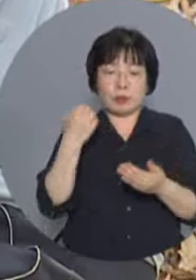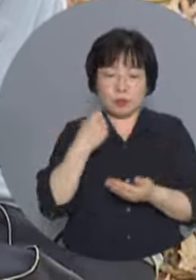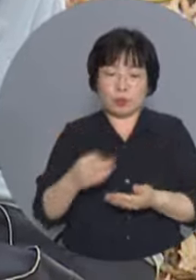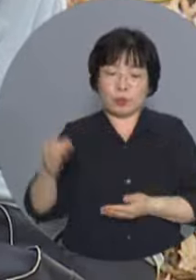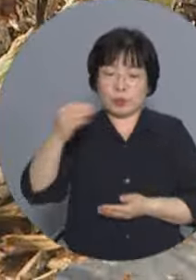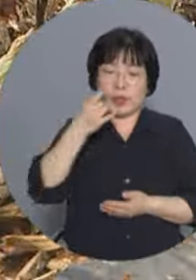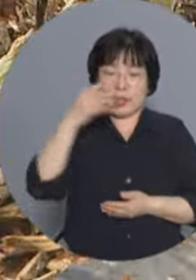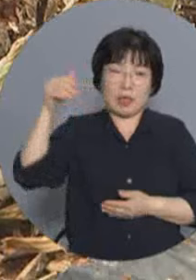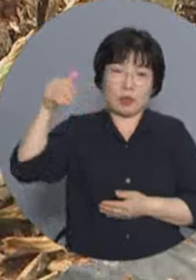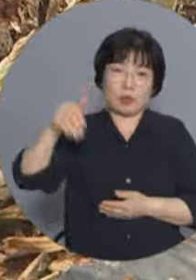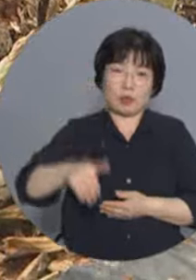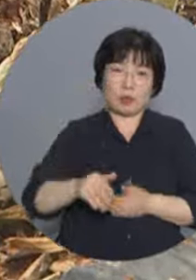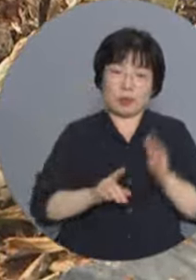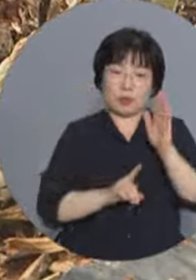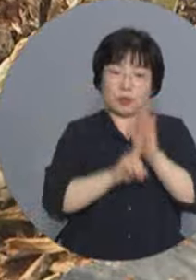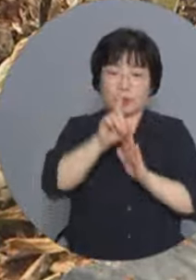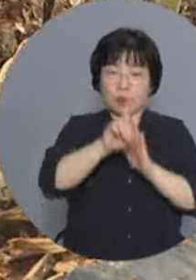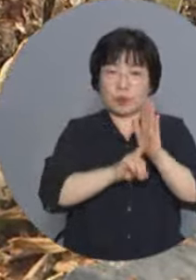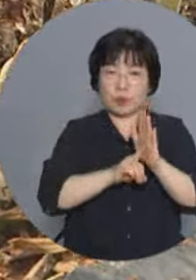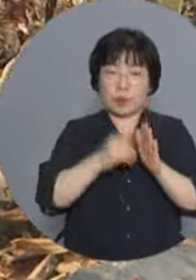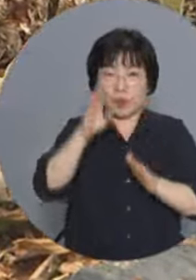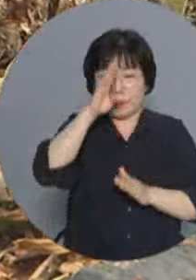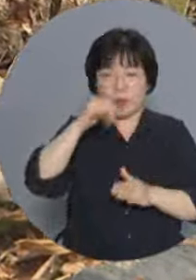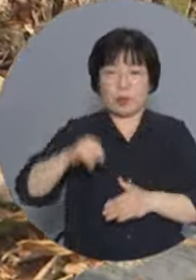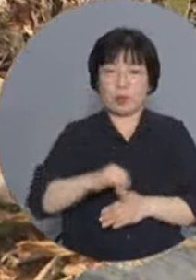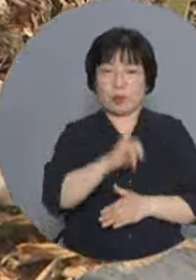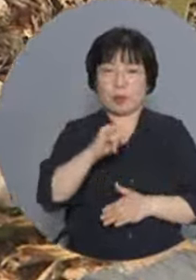쌀값 하락에 이어 이상기후로 인한 병충해